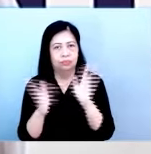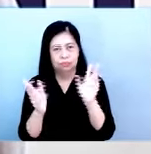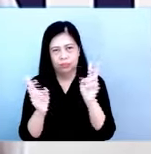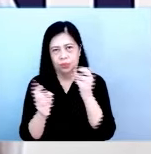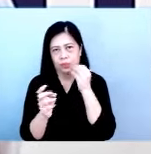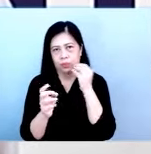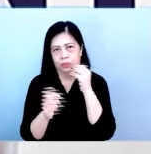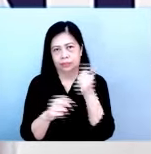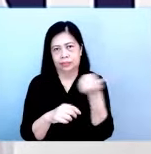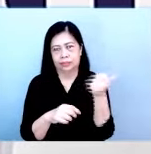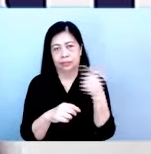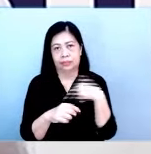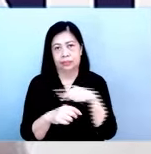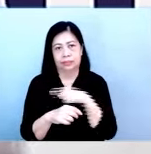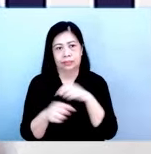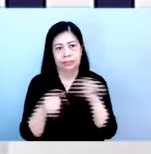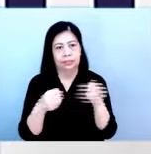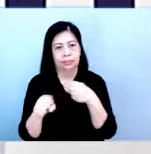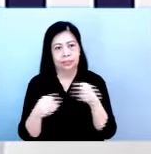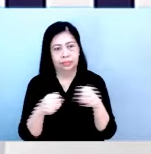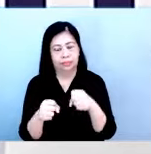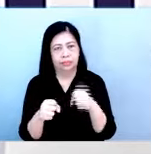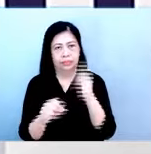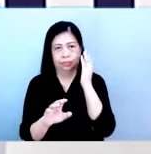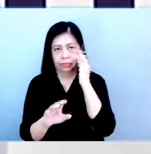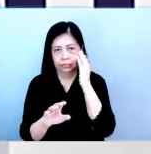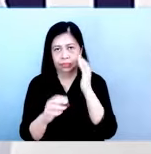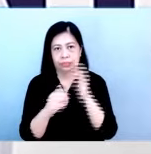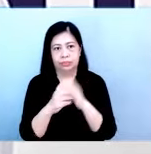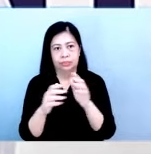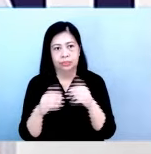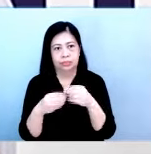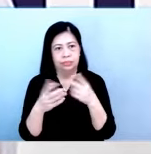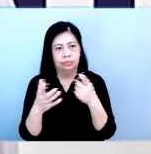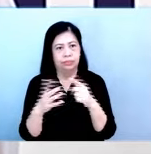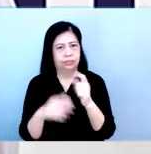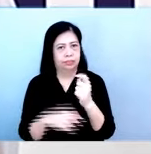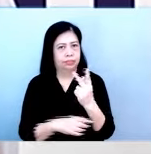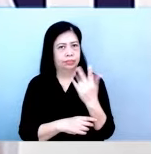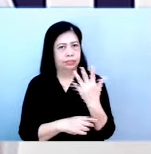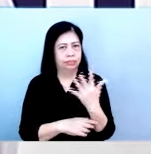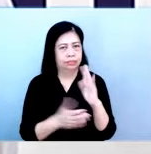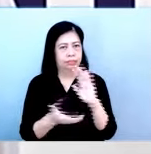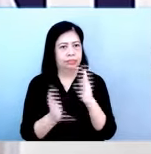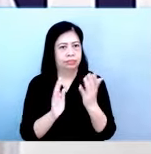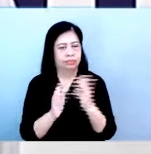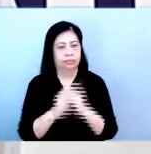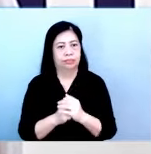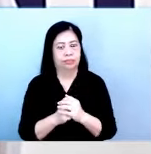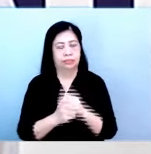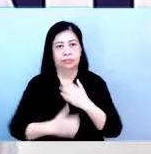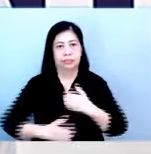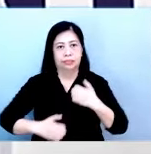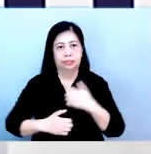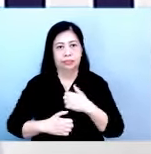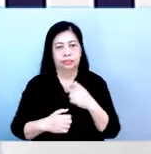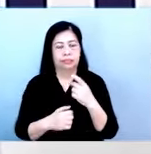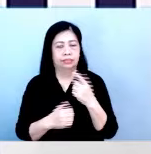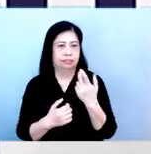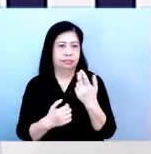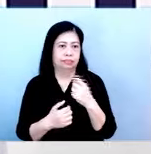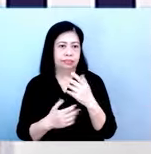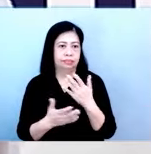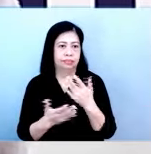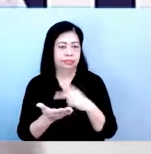alternative home for all our sports assets. As you know, we had pivoted TV5 into becoming an entertainment network, a pure